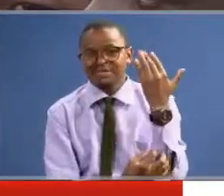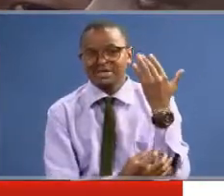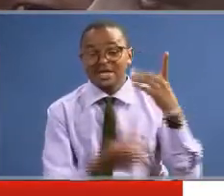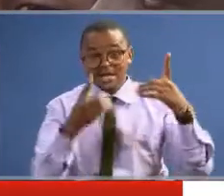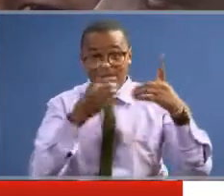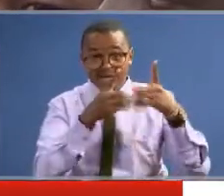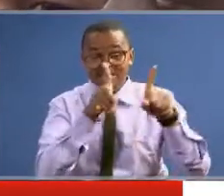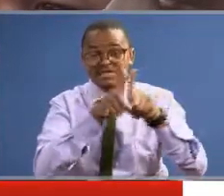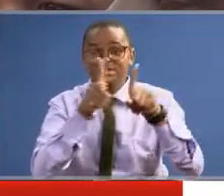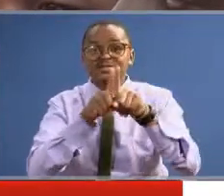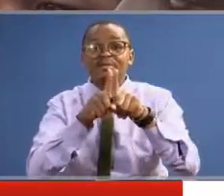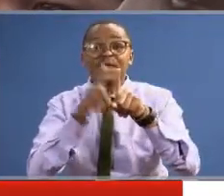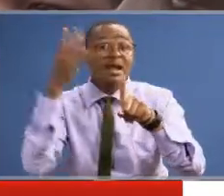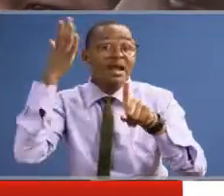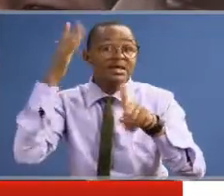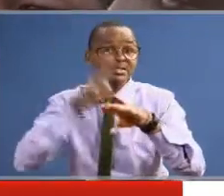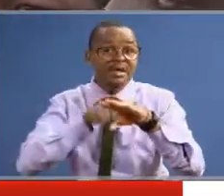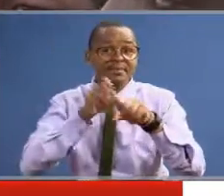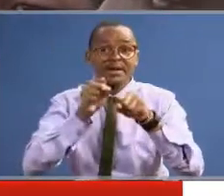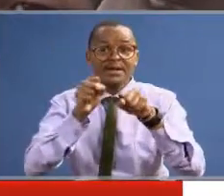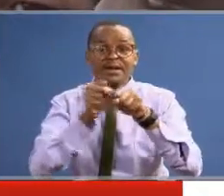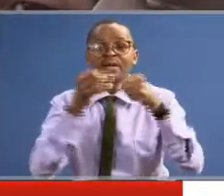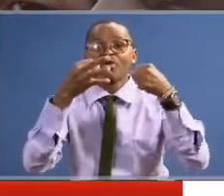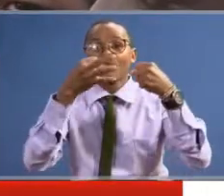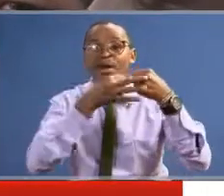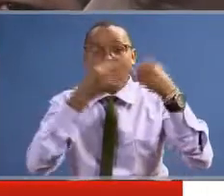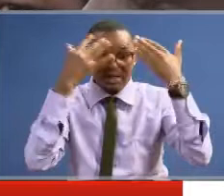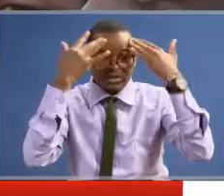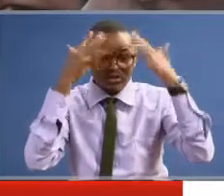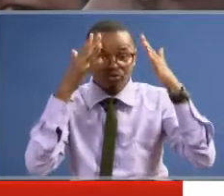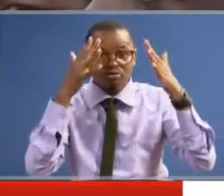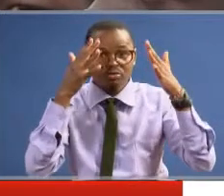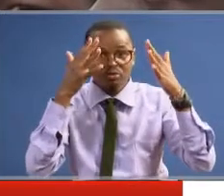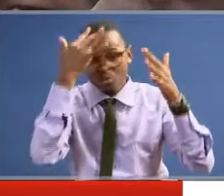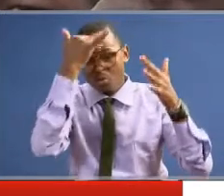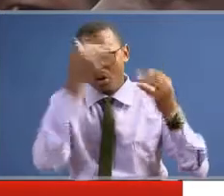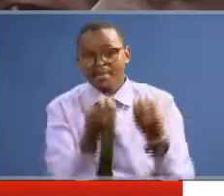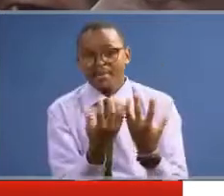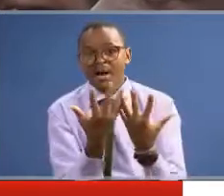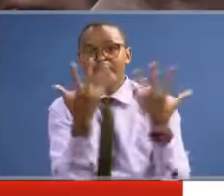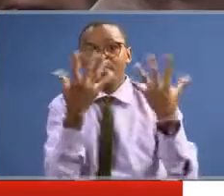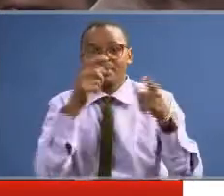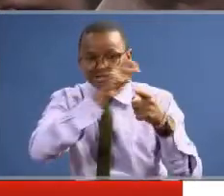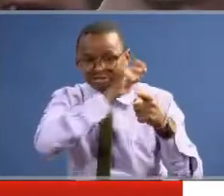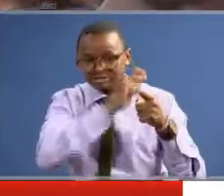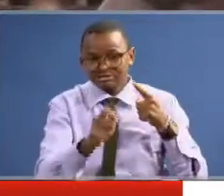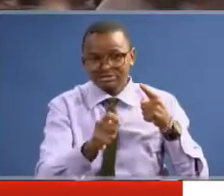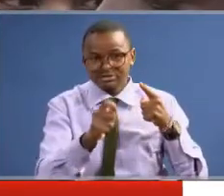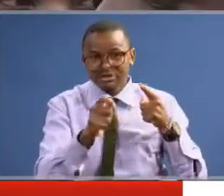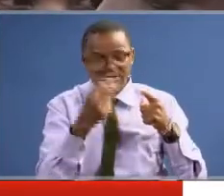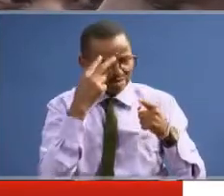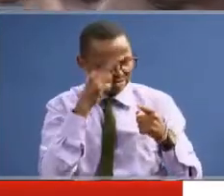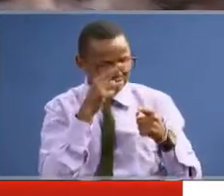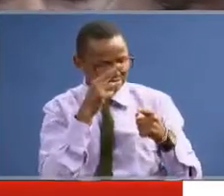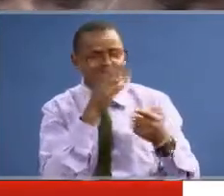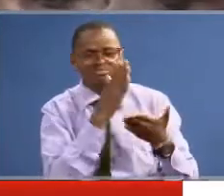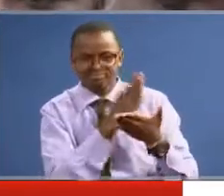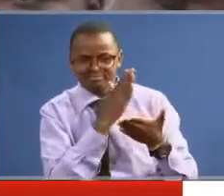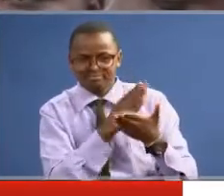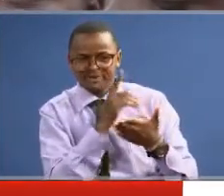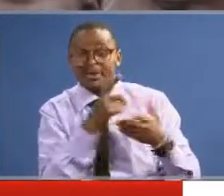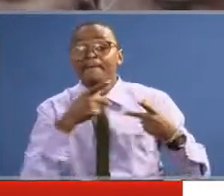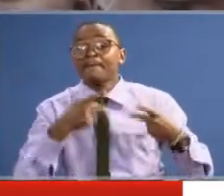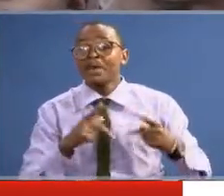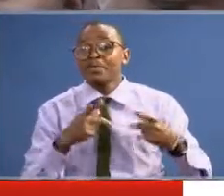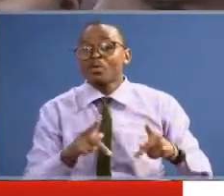tarehe kama ya jana, tarehe 18. Sasa hatujui ni kwa nini hii moto huwa inaakishwa, lakini huwa tunaonaga ni kama inachomwa